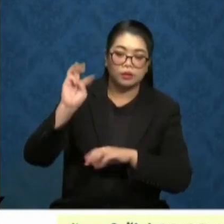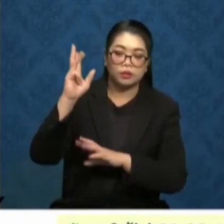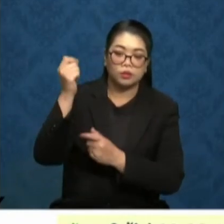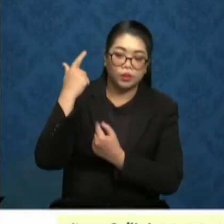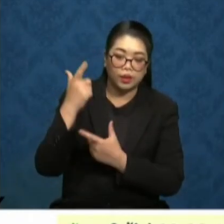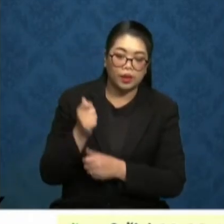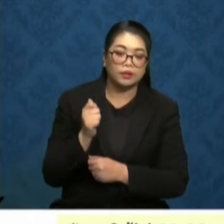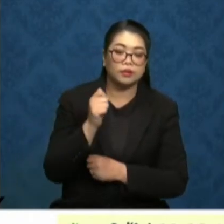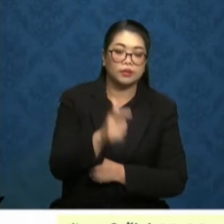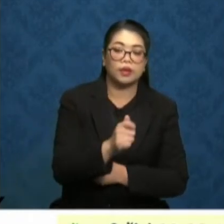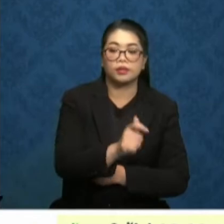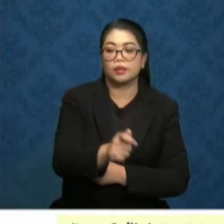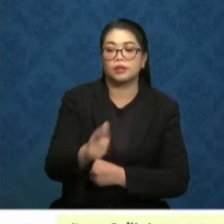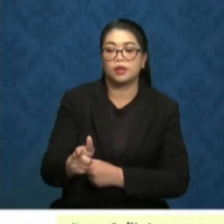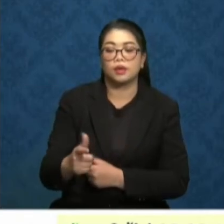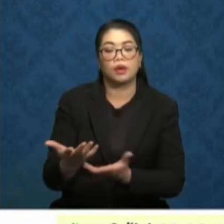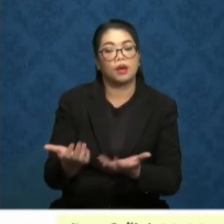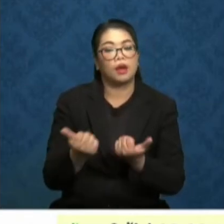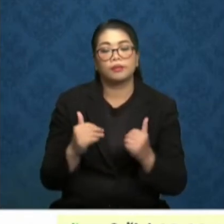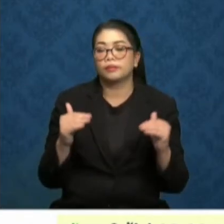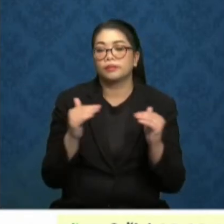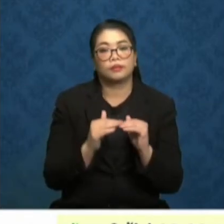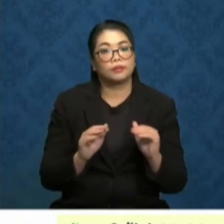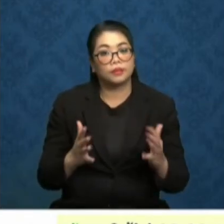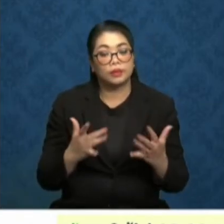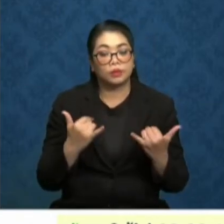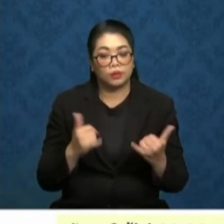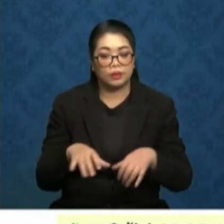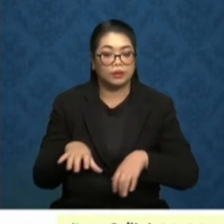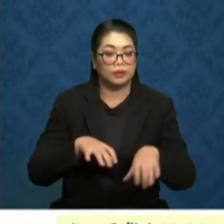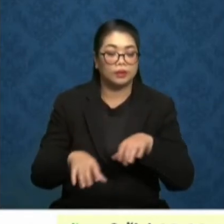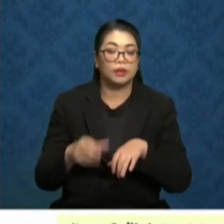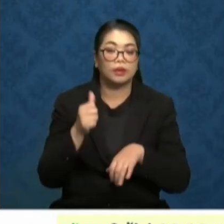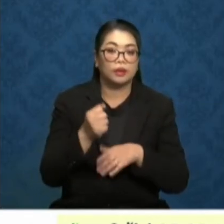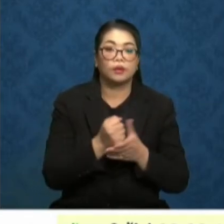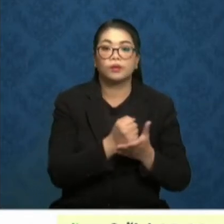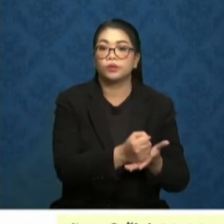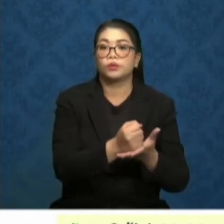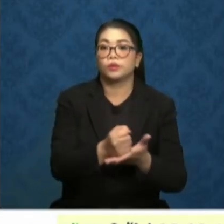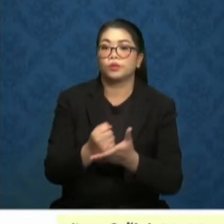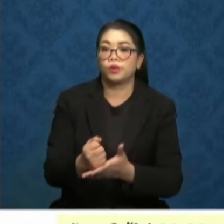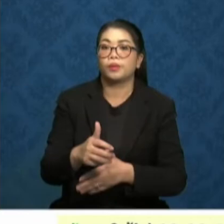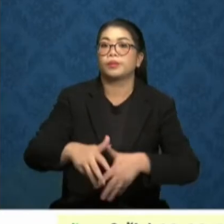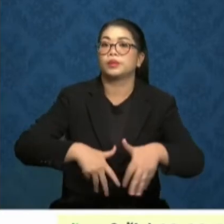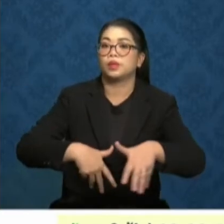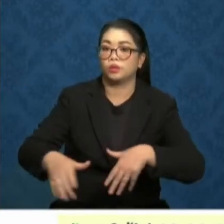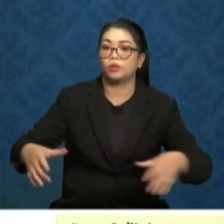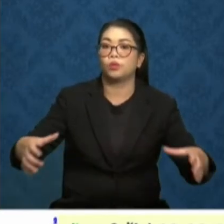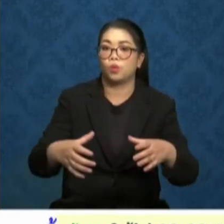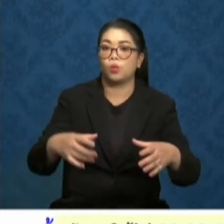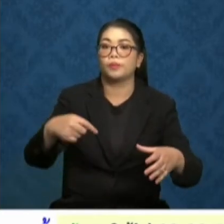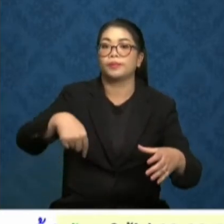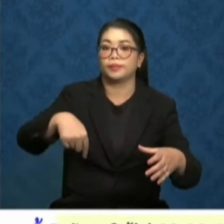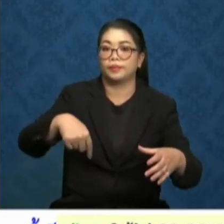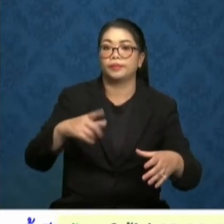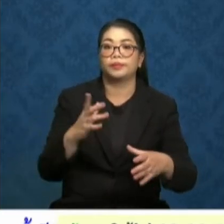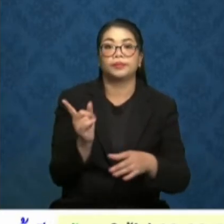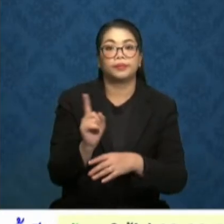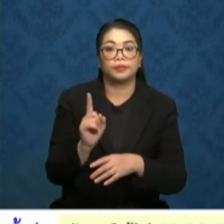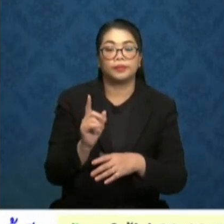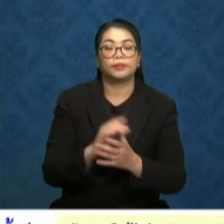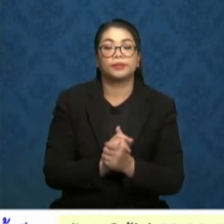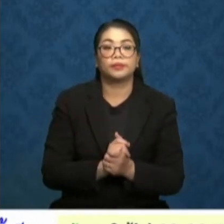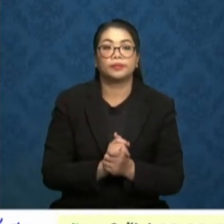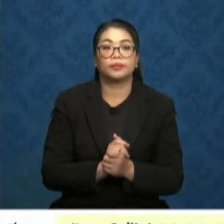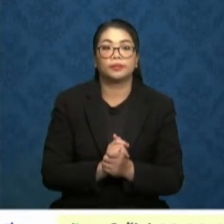ก็ไมมสทธจะได้รับเพราฉนั้ตรนี้ส่ทเราสามารถดำเินกได้และผมจะเลงรฐในกดำเิการให้เร็วที่สุดในส่วของ